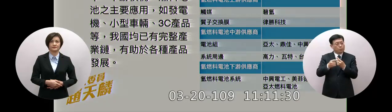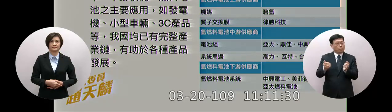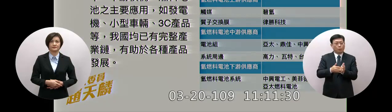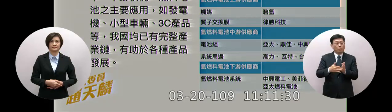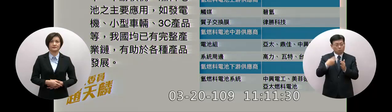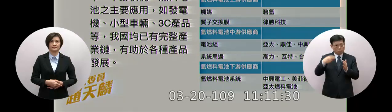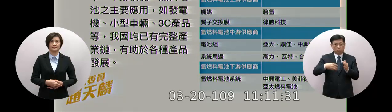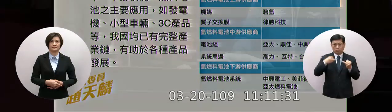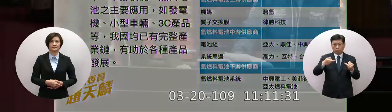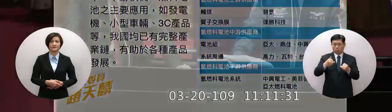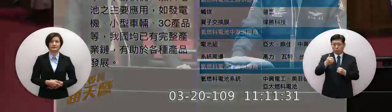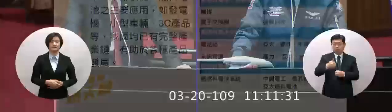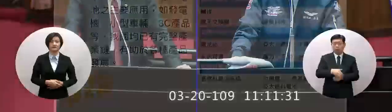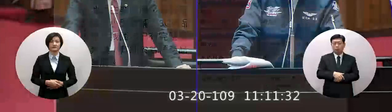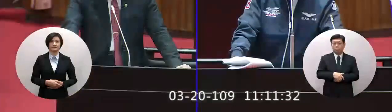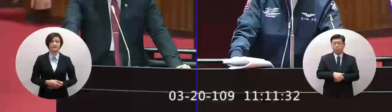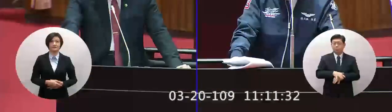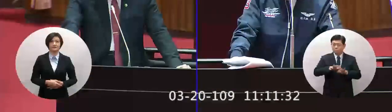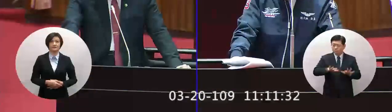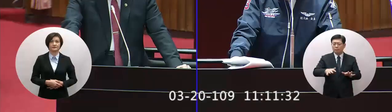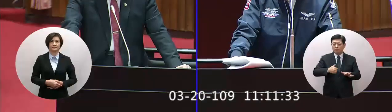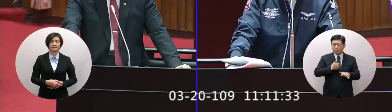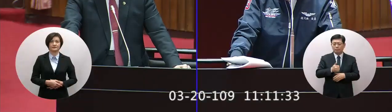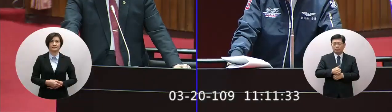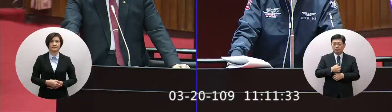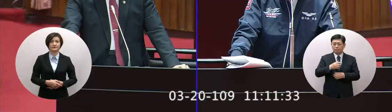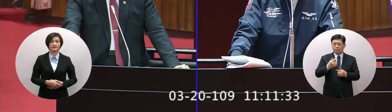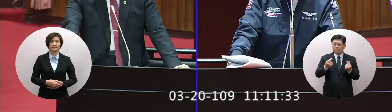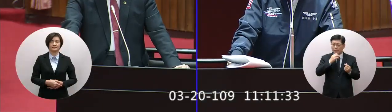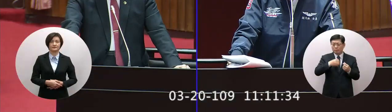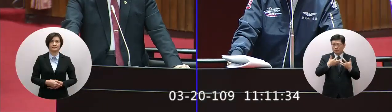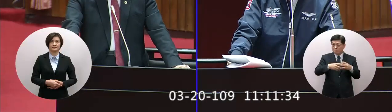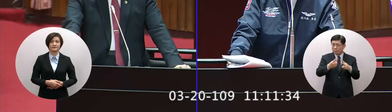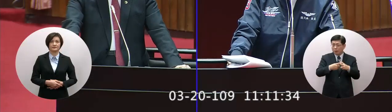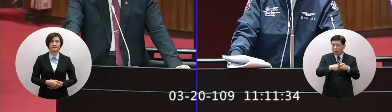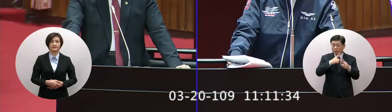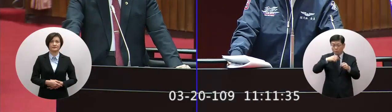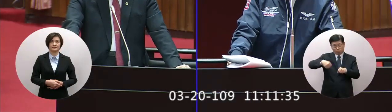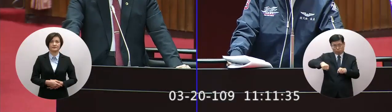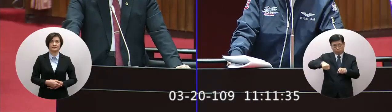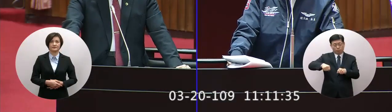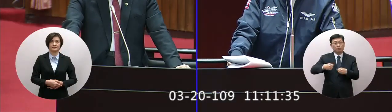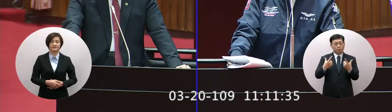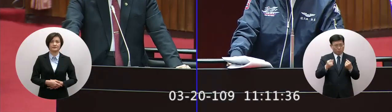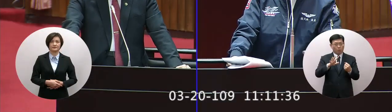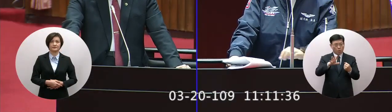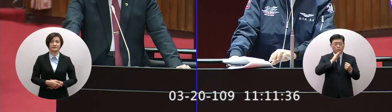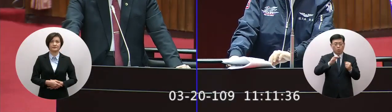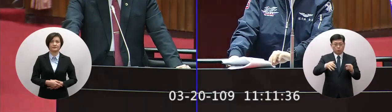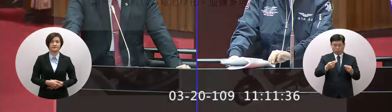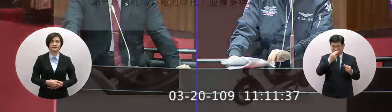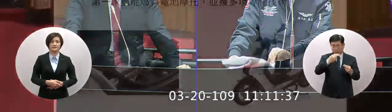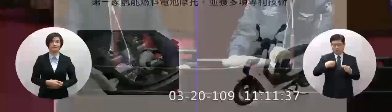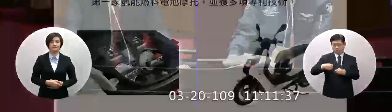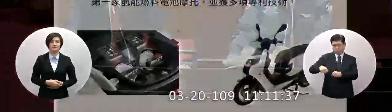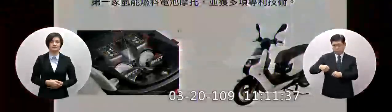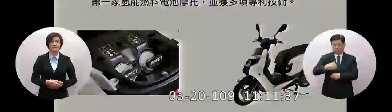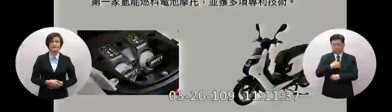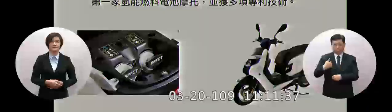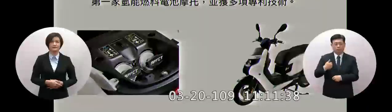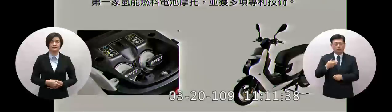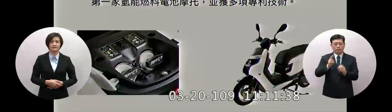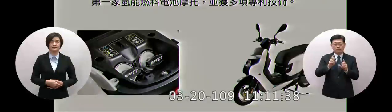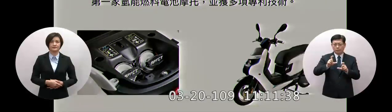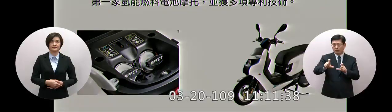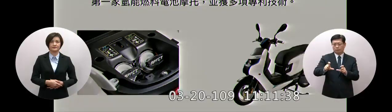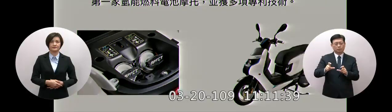其实有非常好的成果。我们事实上在马力比较小的这个摩托车部分，其实也已经开始发展出这个燃